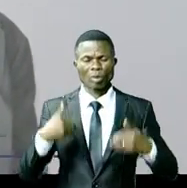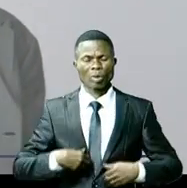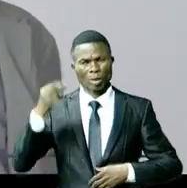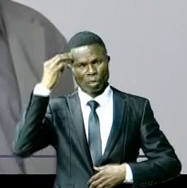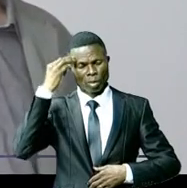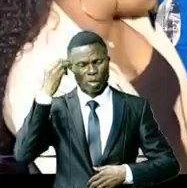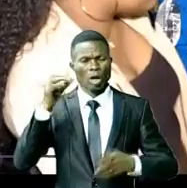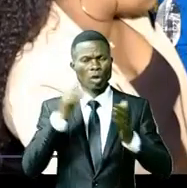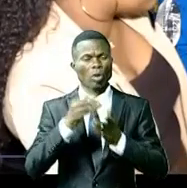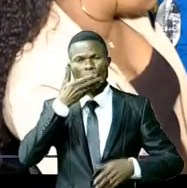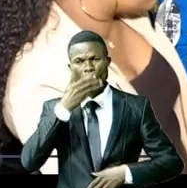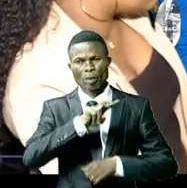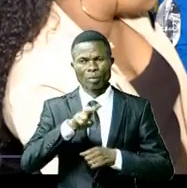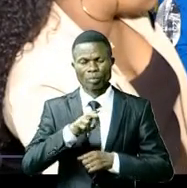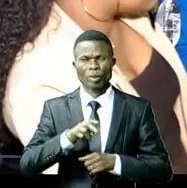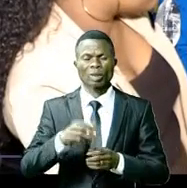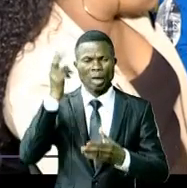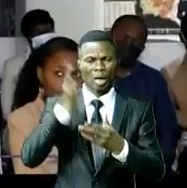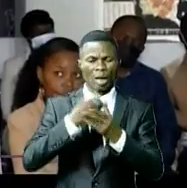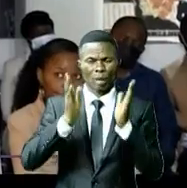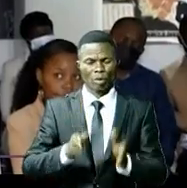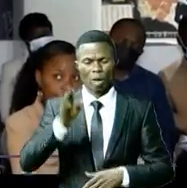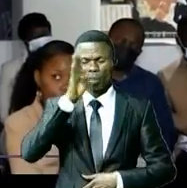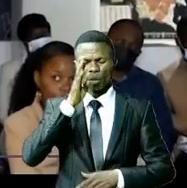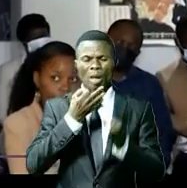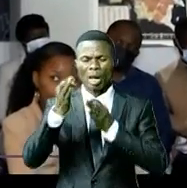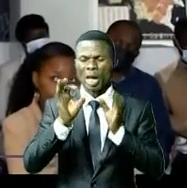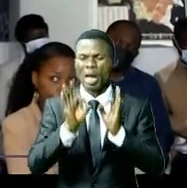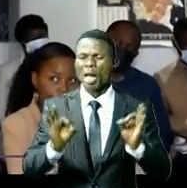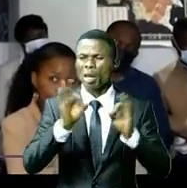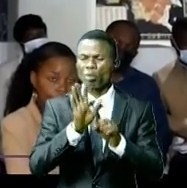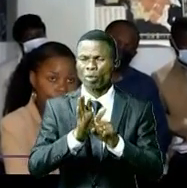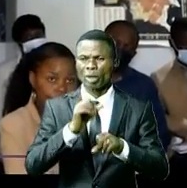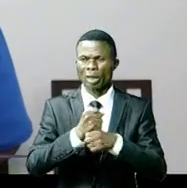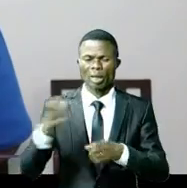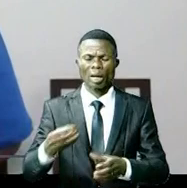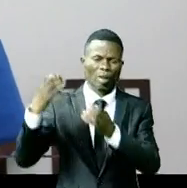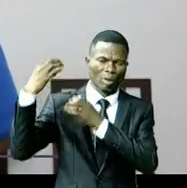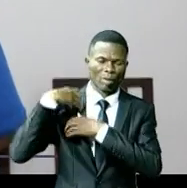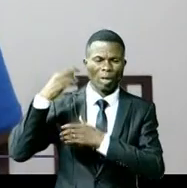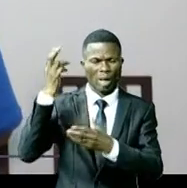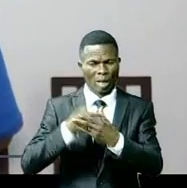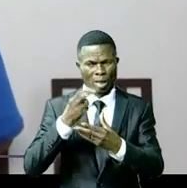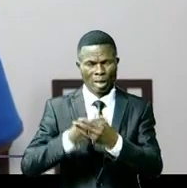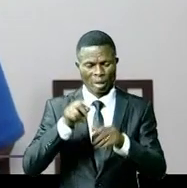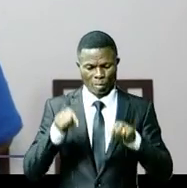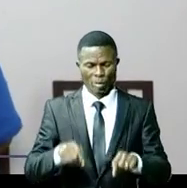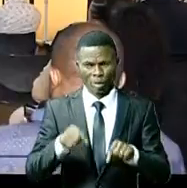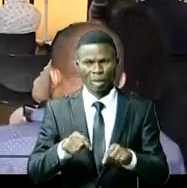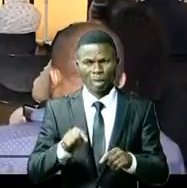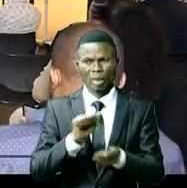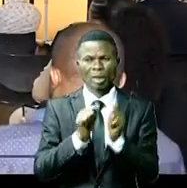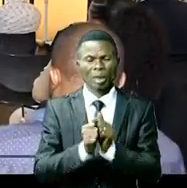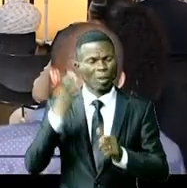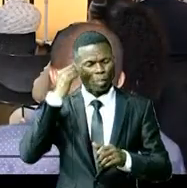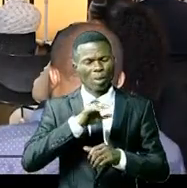de la pandémie. Le psychologue belge a démontré l'importance indéniable d'instaurer la prise en charge psychologique en cette période où sévit la